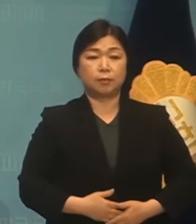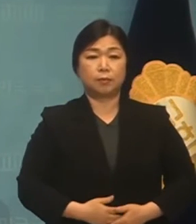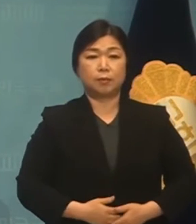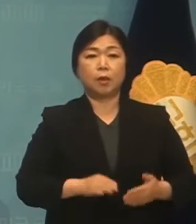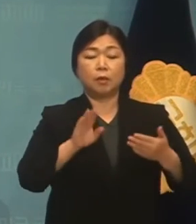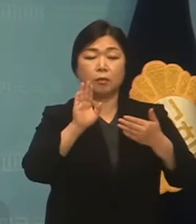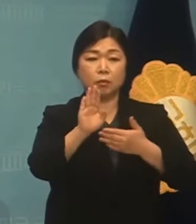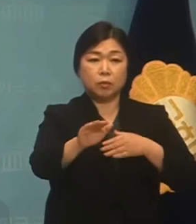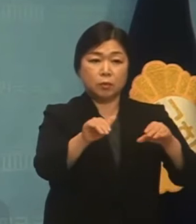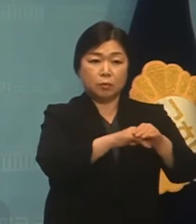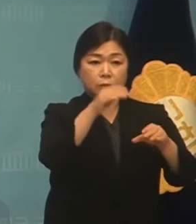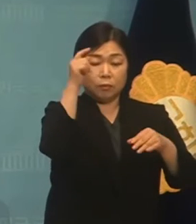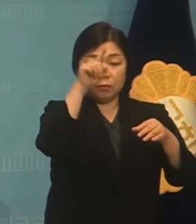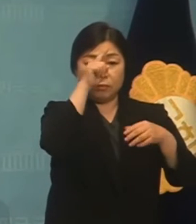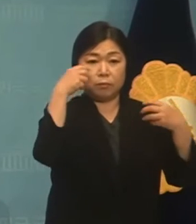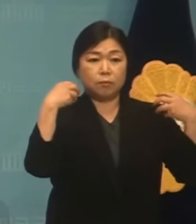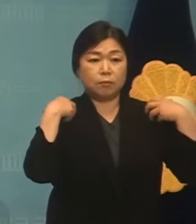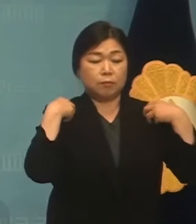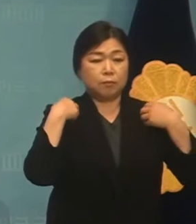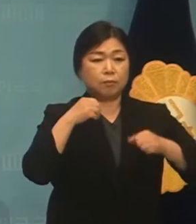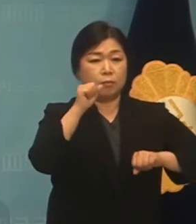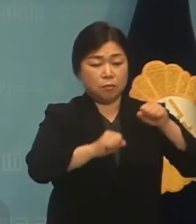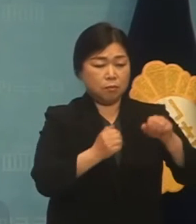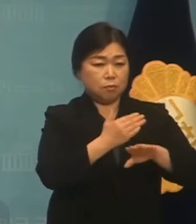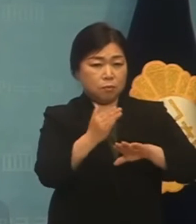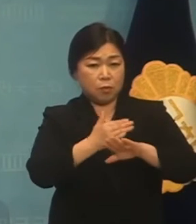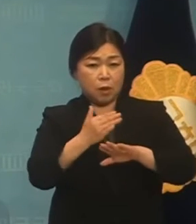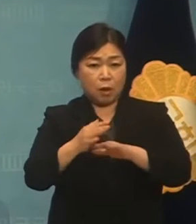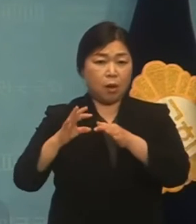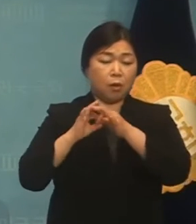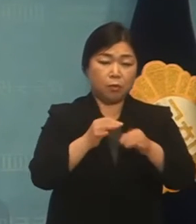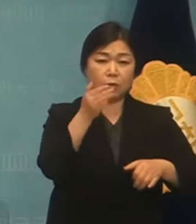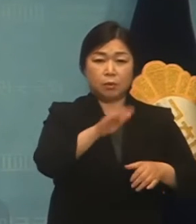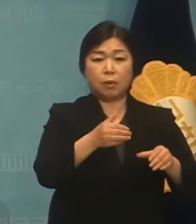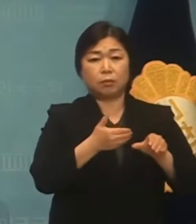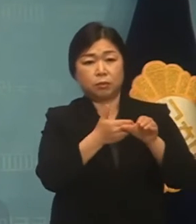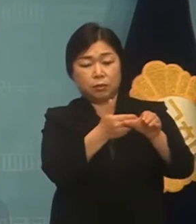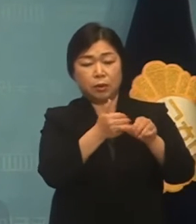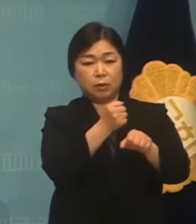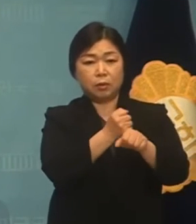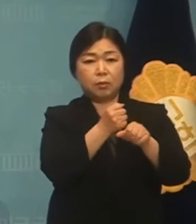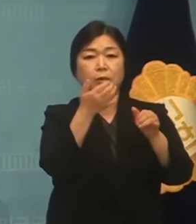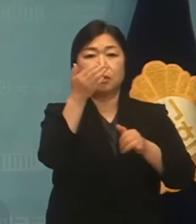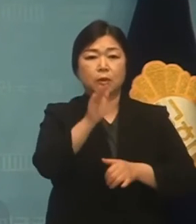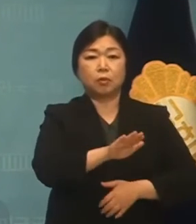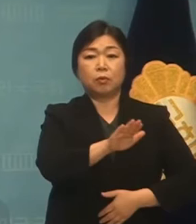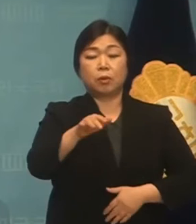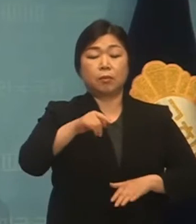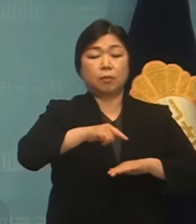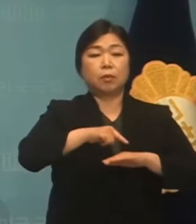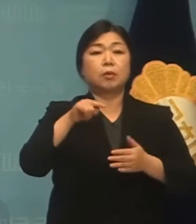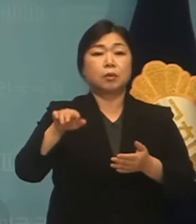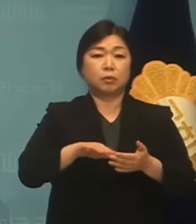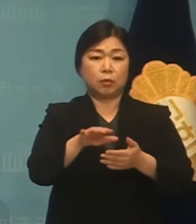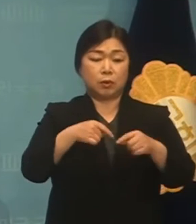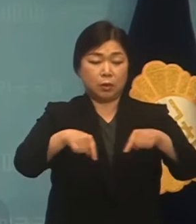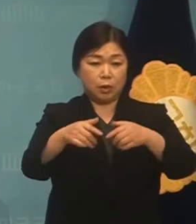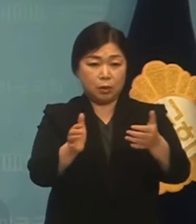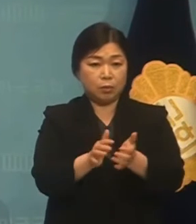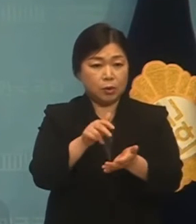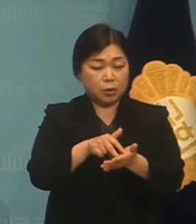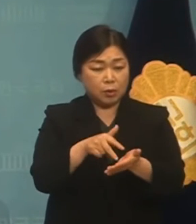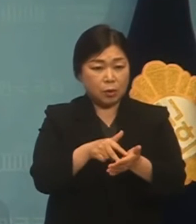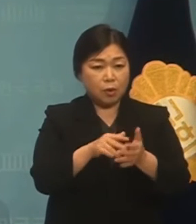이후 문재인 정권을 폭정에 대항하는 과정에서도 우리 당은 국민의 마음을 잡기보다 극단적인